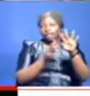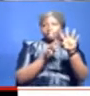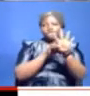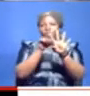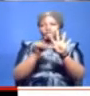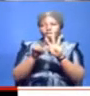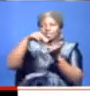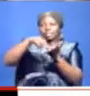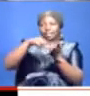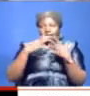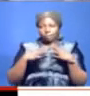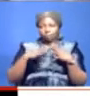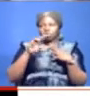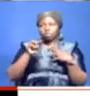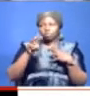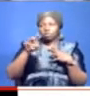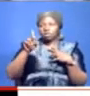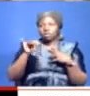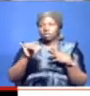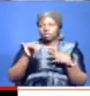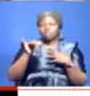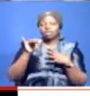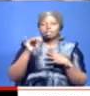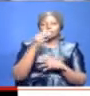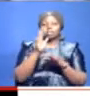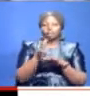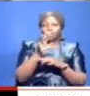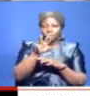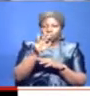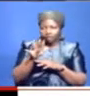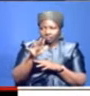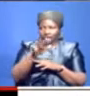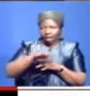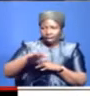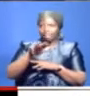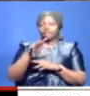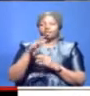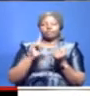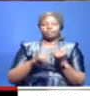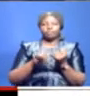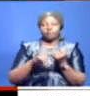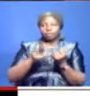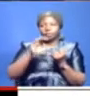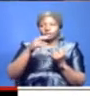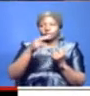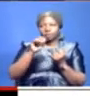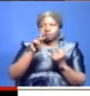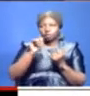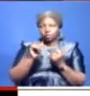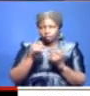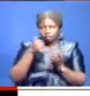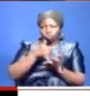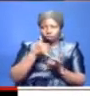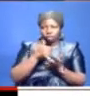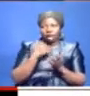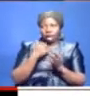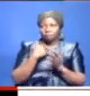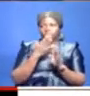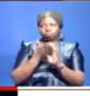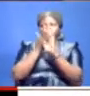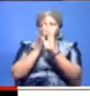Githurai MCA seat, among them UDS candidate Samuel Choka Kamunge, have pulled out of the race to back up